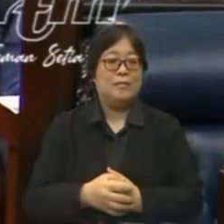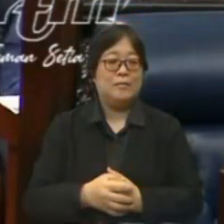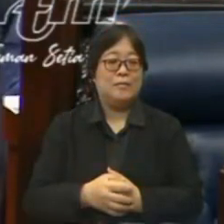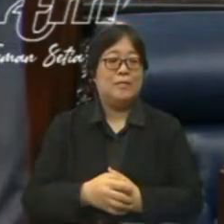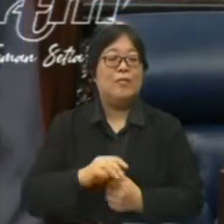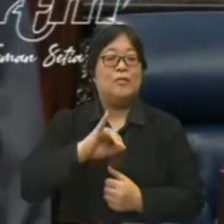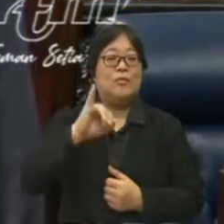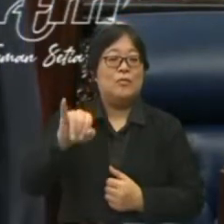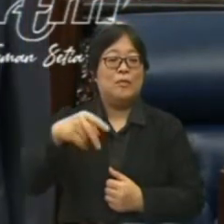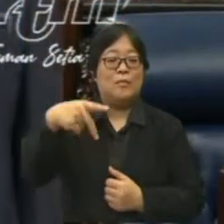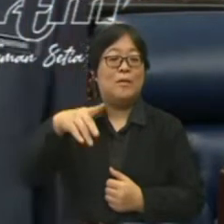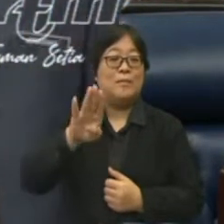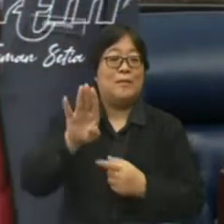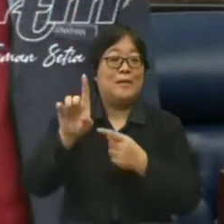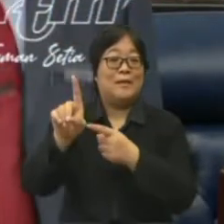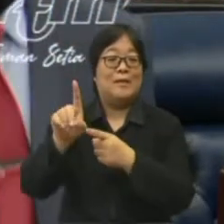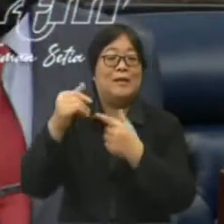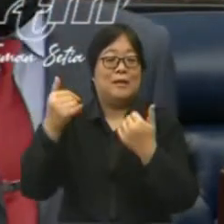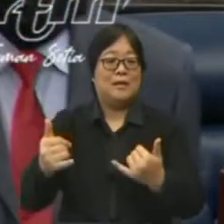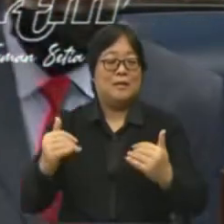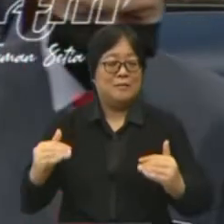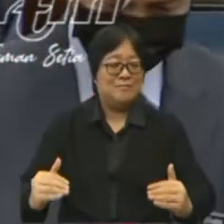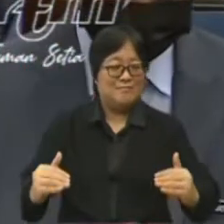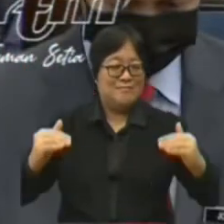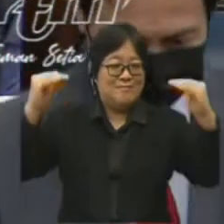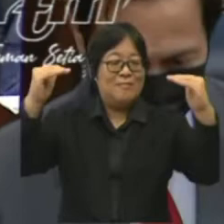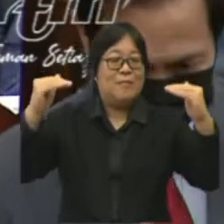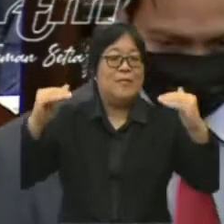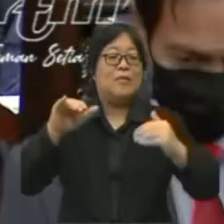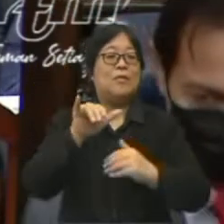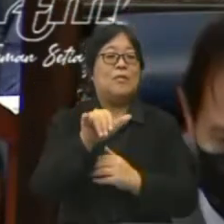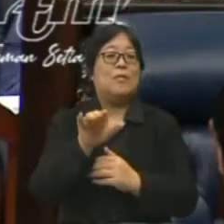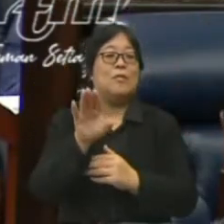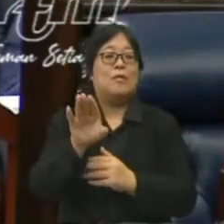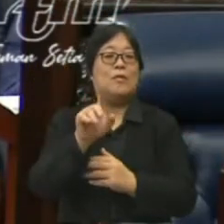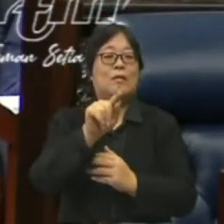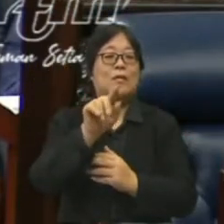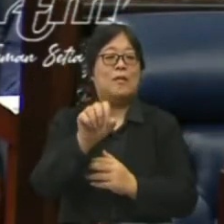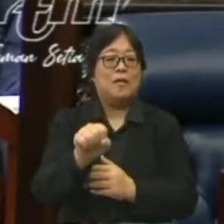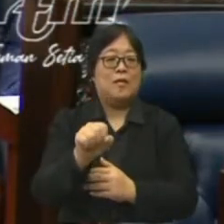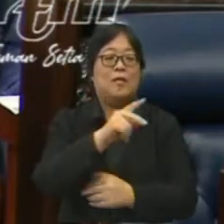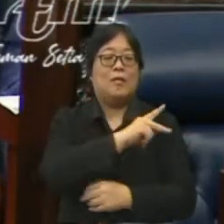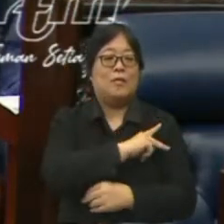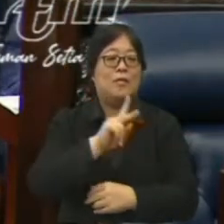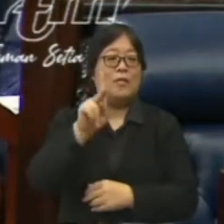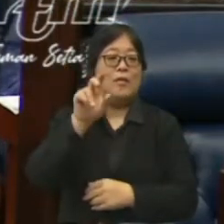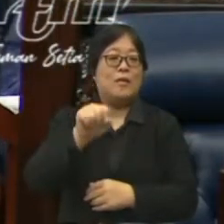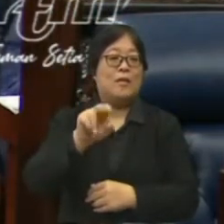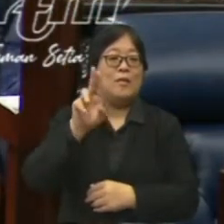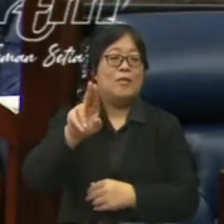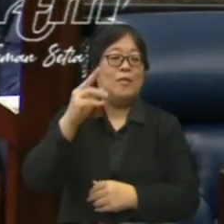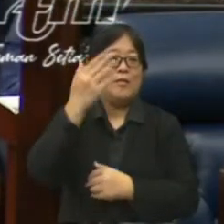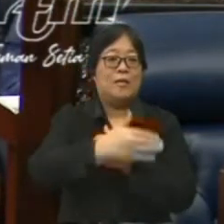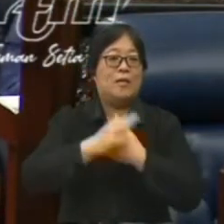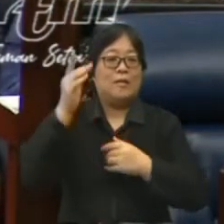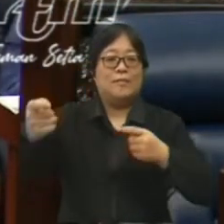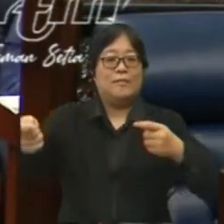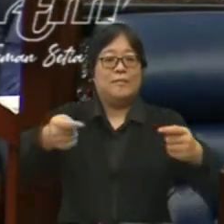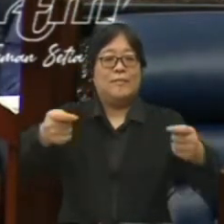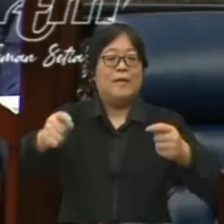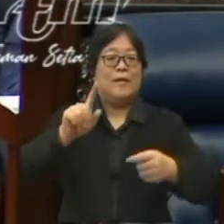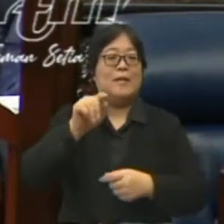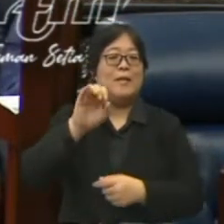janda Daerah berada pada tahapnya optimum yang berbahagia country ketua negara akan memprusikan